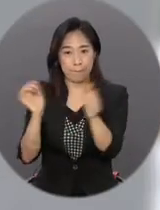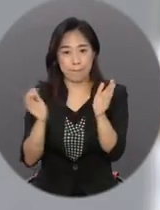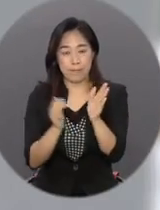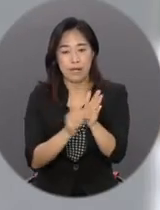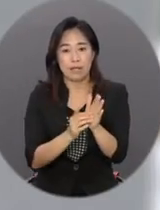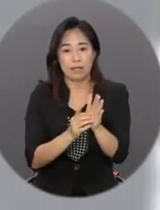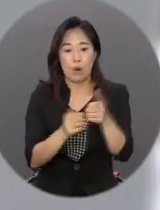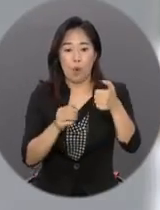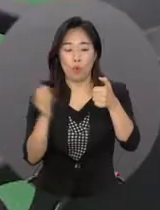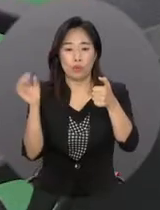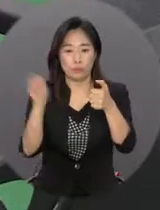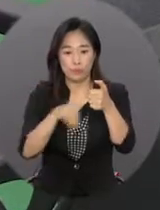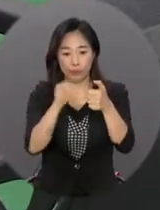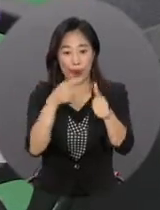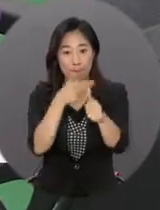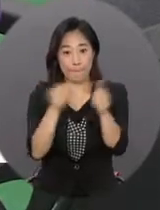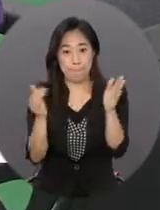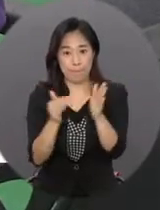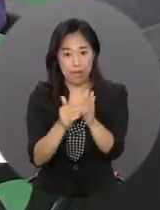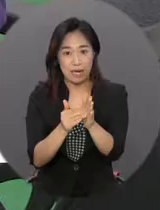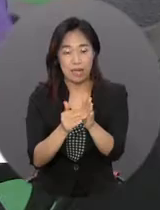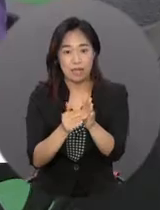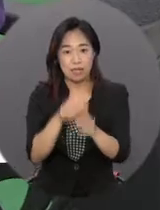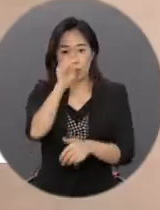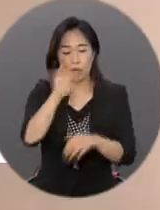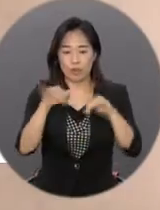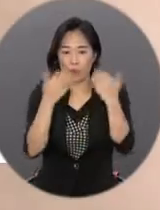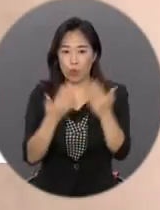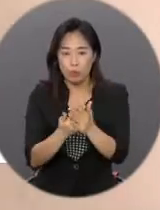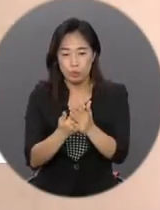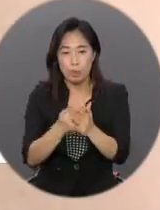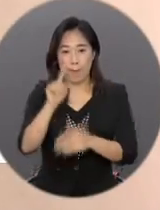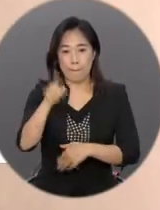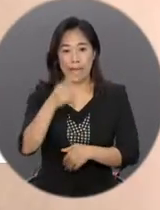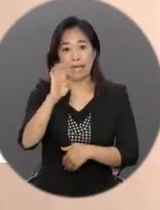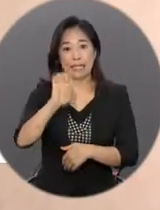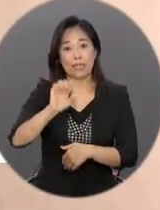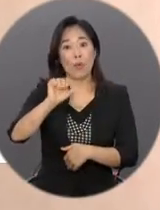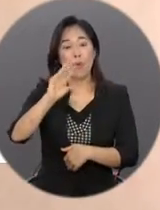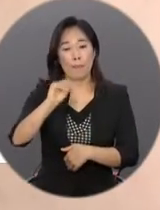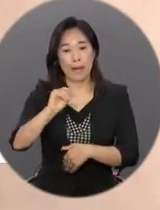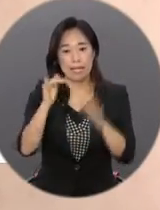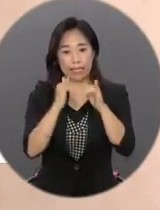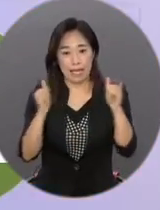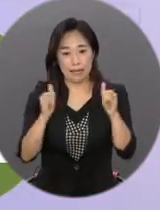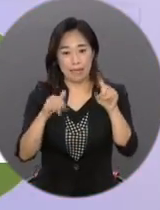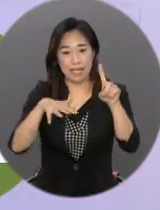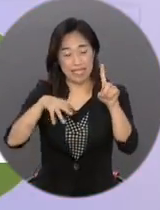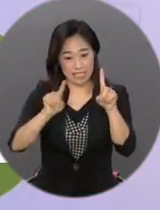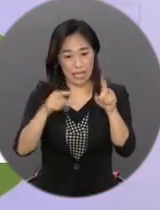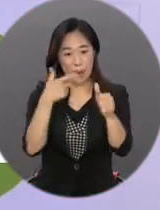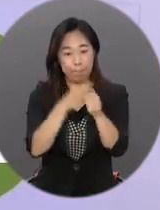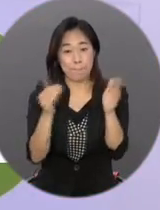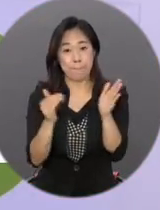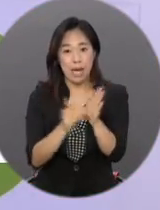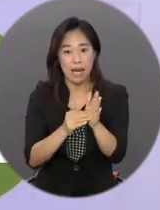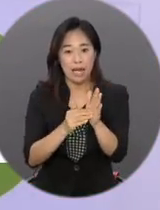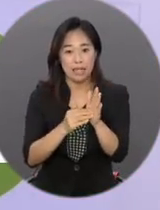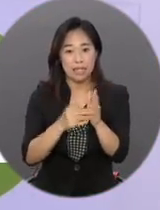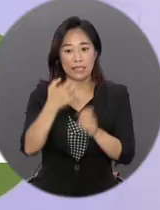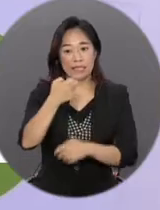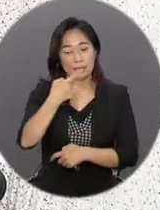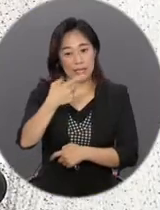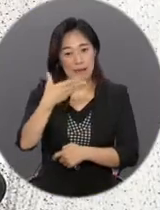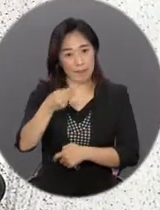접종률은 50%에 육박하고 있습니다. 광주 전체 인구 145만여 명 가운데 1차 접종을 마친 사람은 71만여